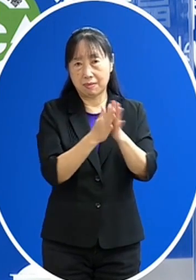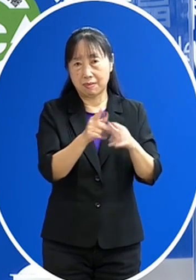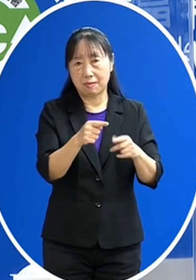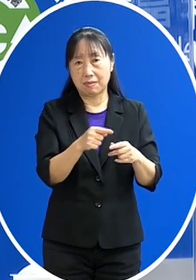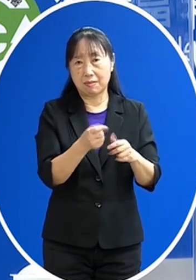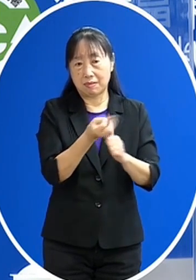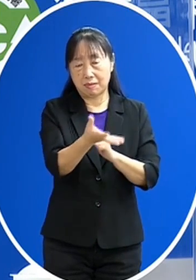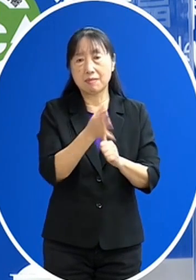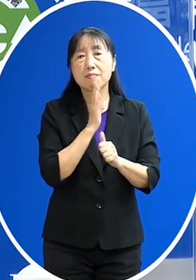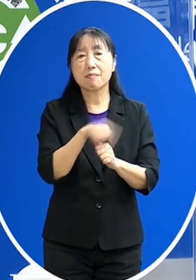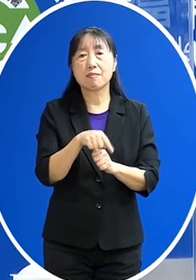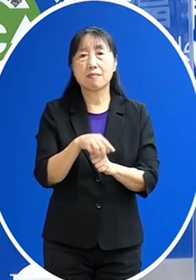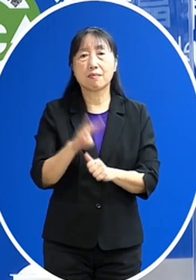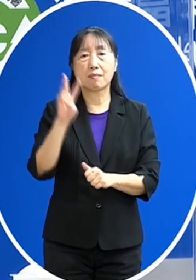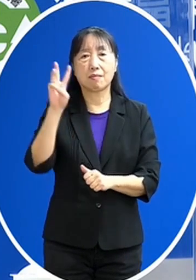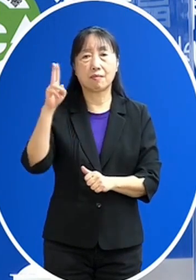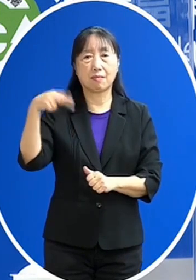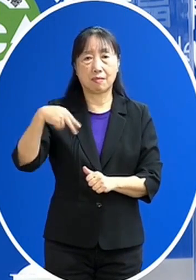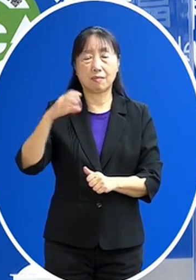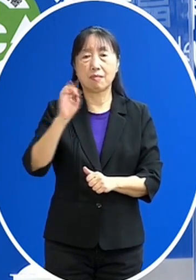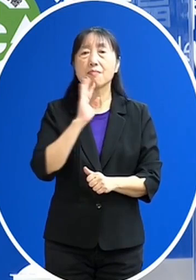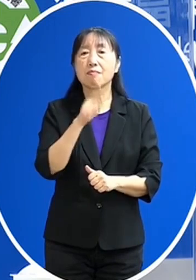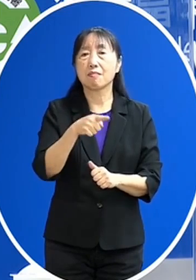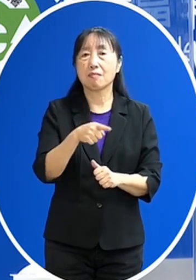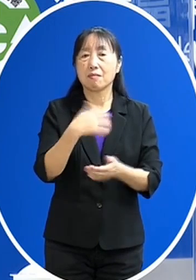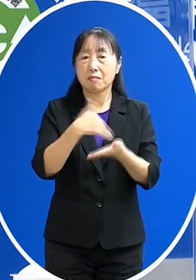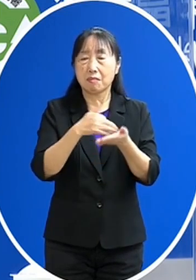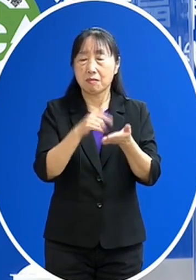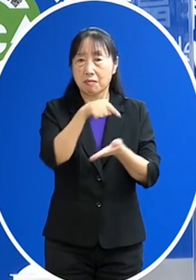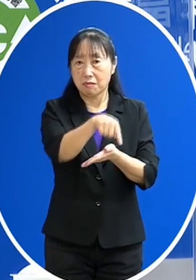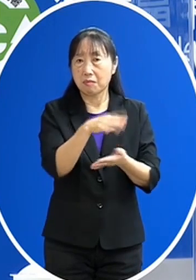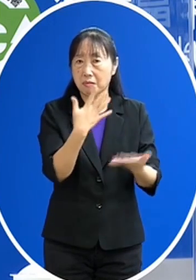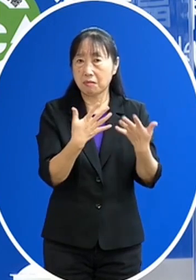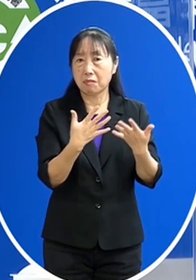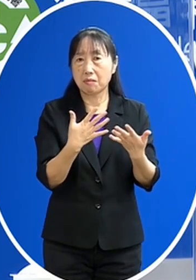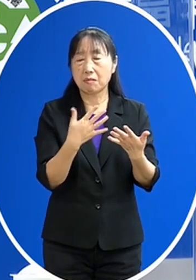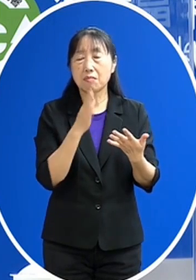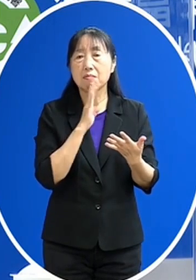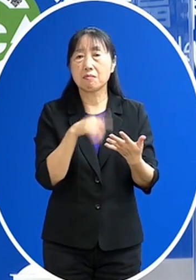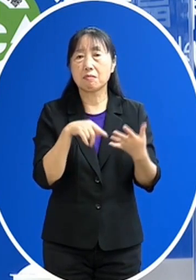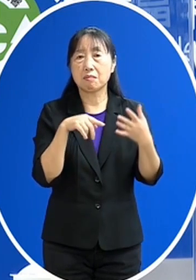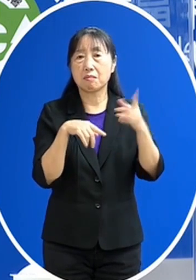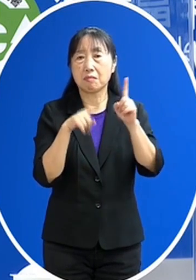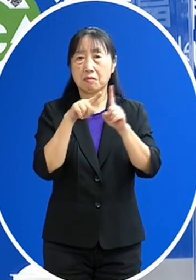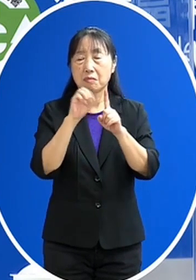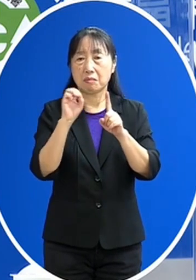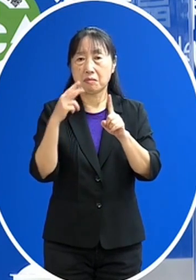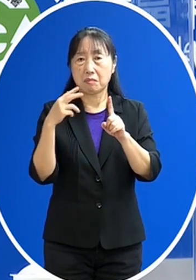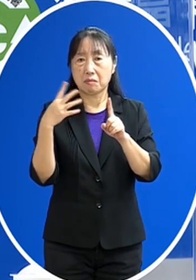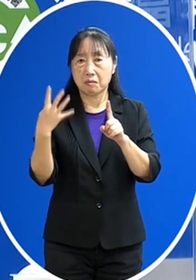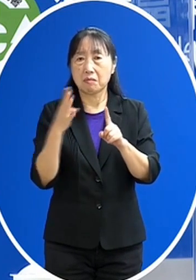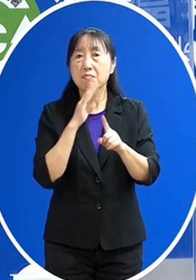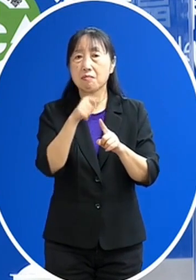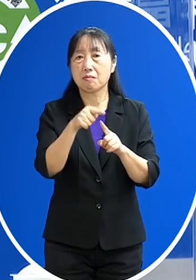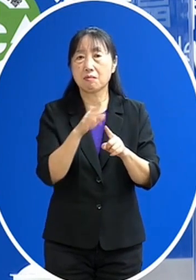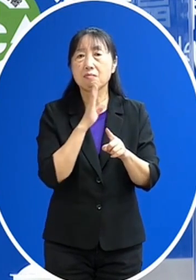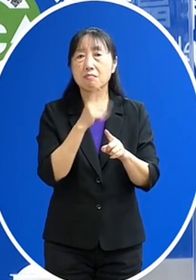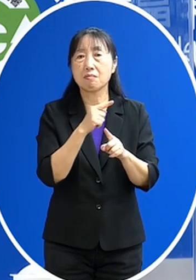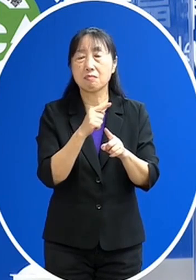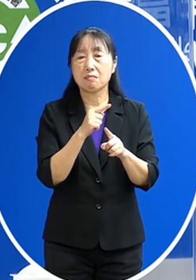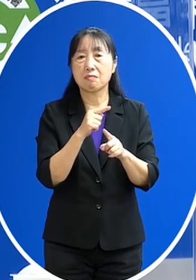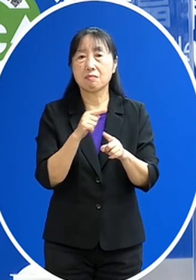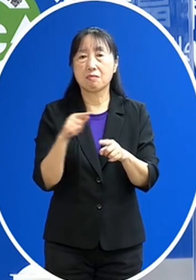那 WHO 推估它的传染力大概增加多一点，等于是非变异株的